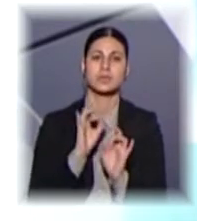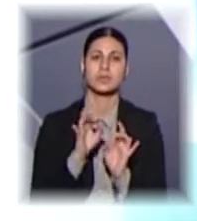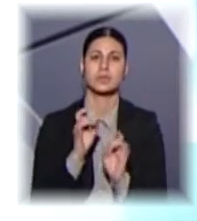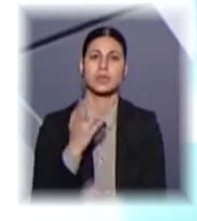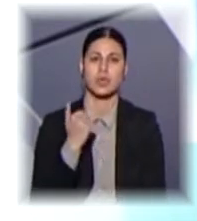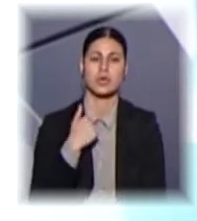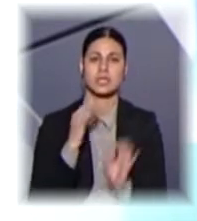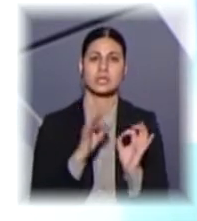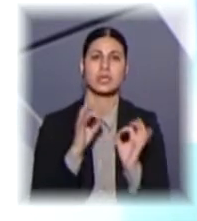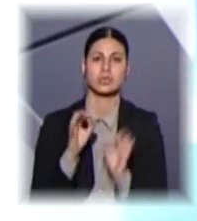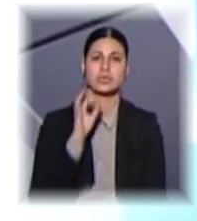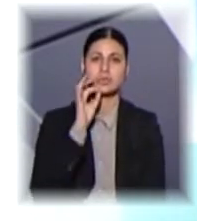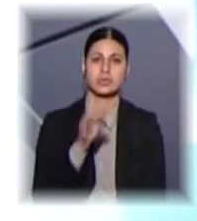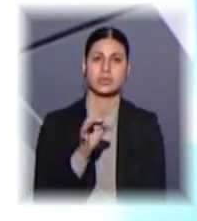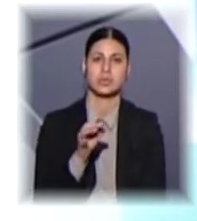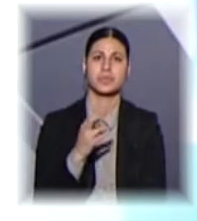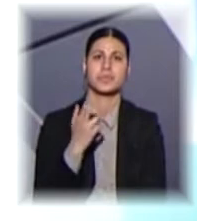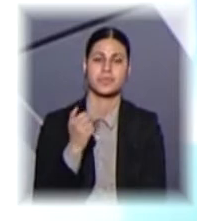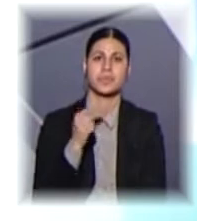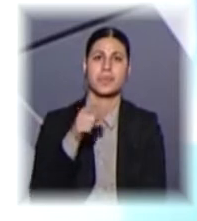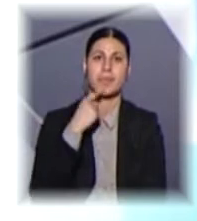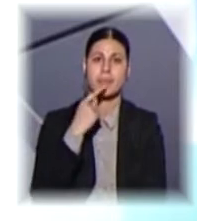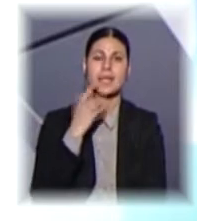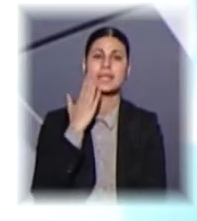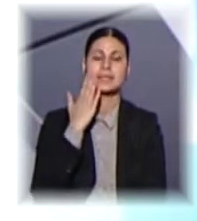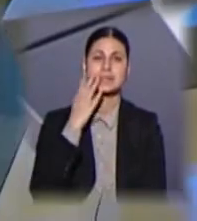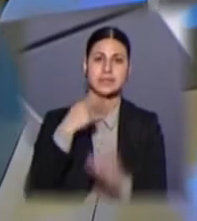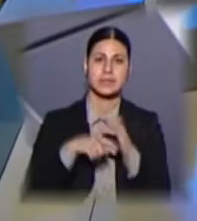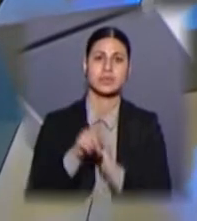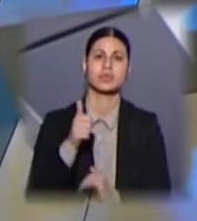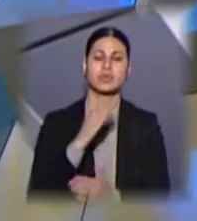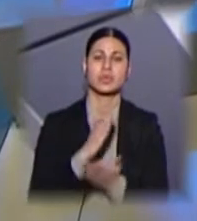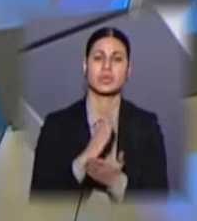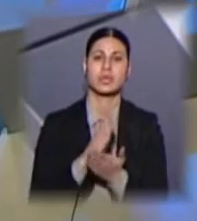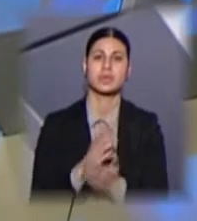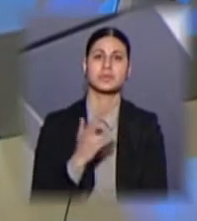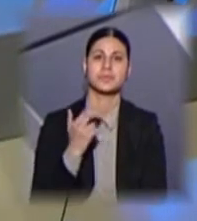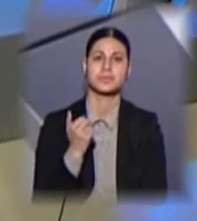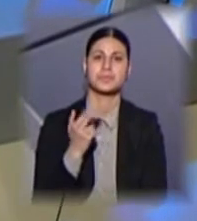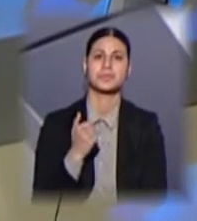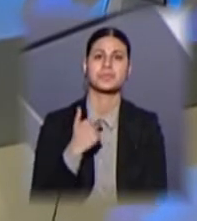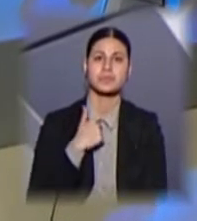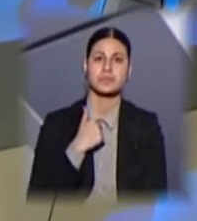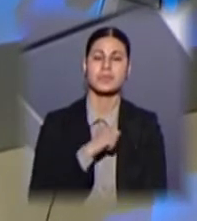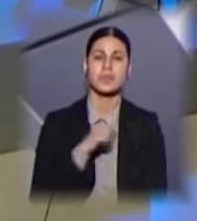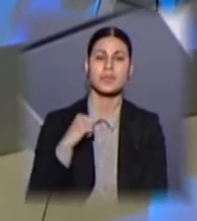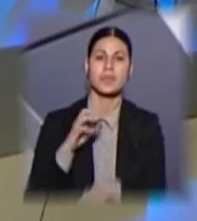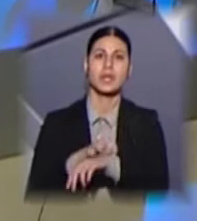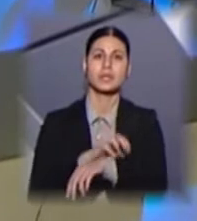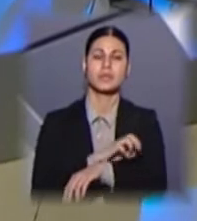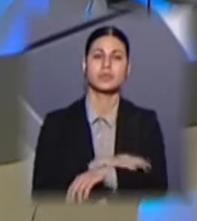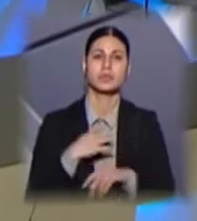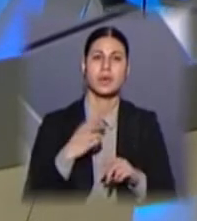უბრალოდ დაზუსტება იყო აუცილებელი. თქვენ იდეალური სცენარი თქვით და სინამდვილეში ისეა როგორც ჩვენ ახლა საზოგადოებას ჩვენ საბჭოთა მემკვიდრეობიდან მოდივართ,